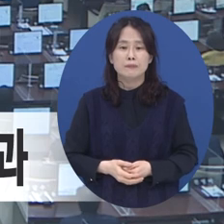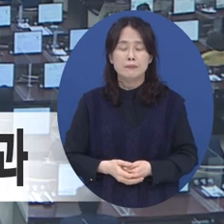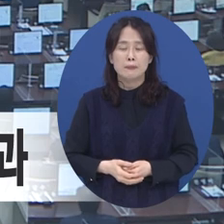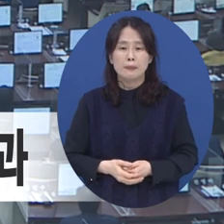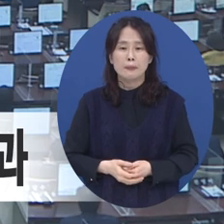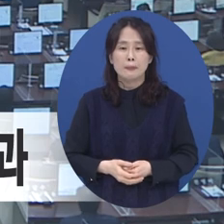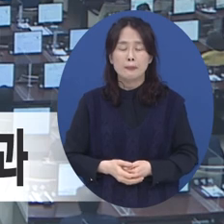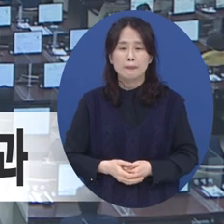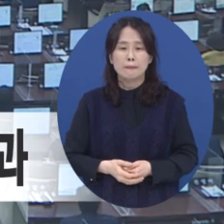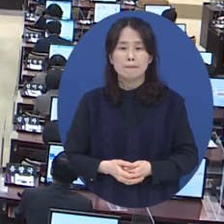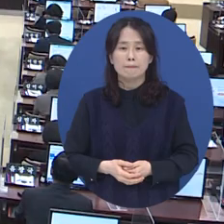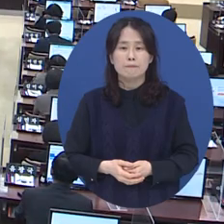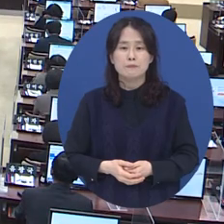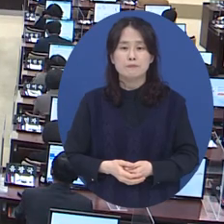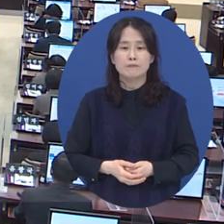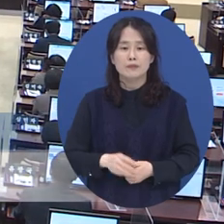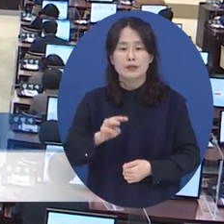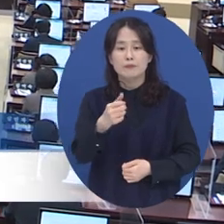보도합니다